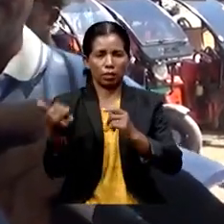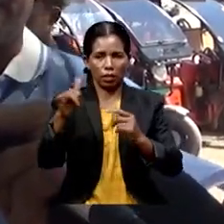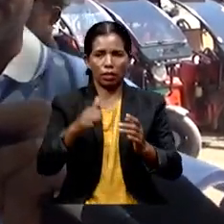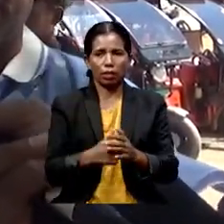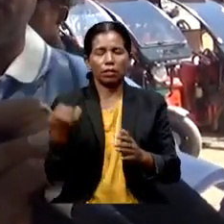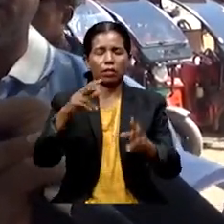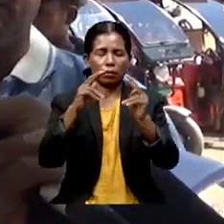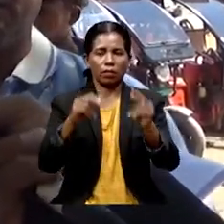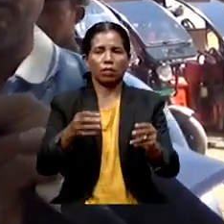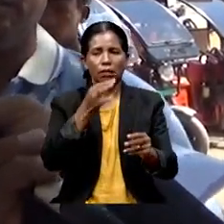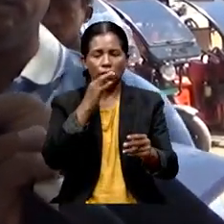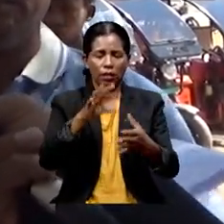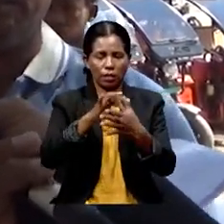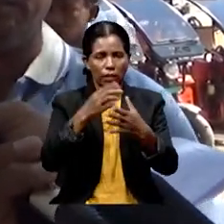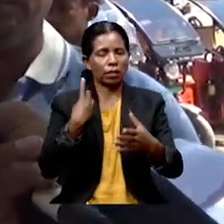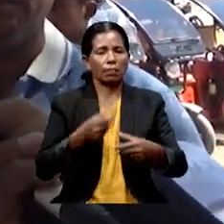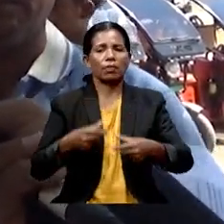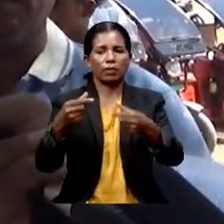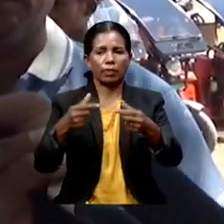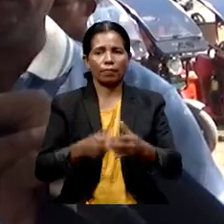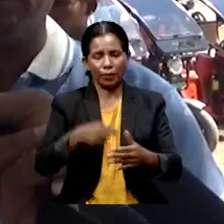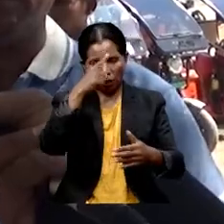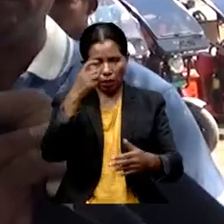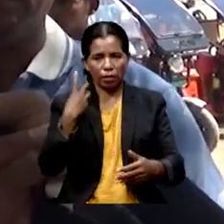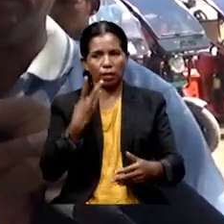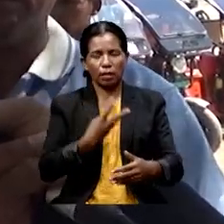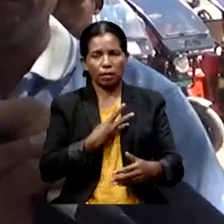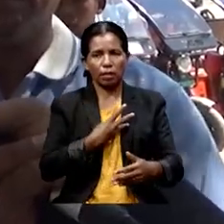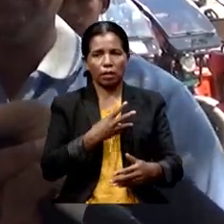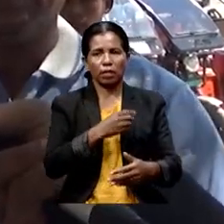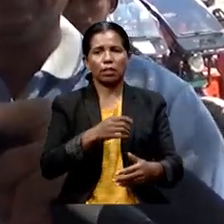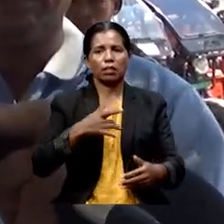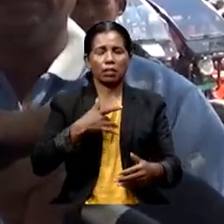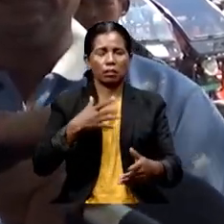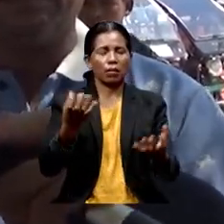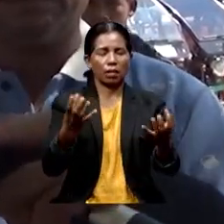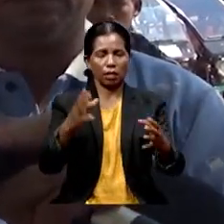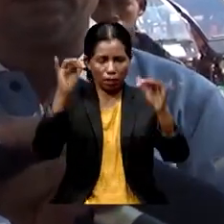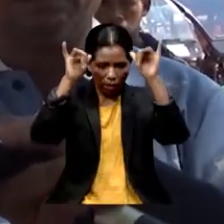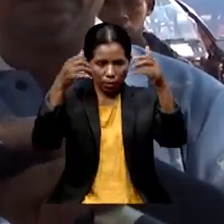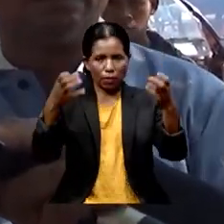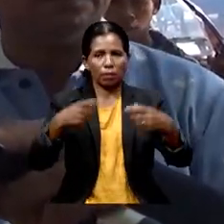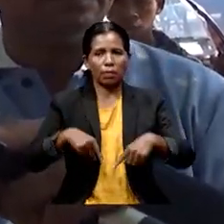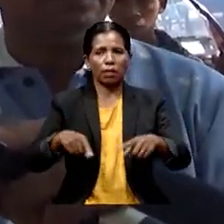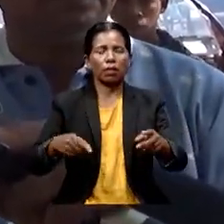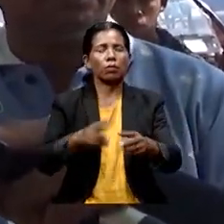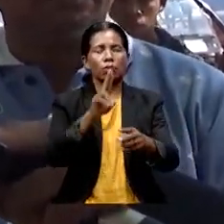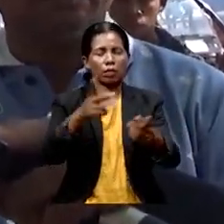mas presisya to hanan, talon na fo. Kamba ita, karaw na inkarsente dia, karaw barak liyo, ita husik libre para velo kupa espasyo